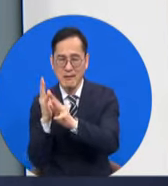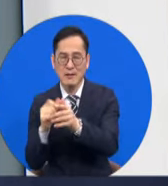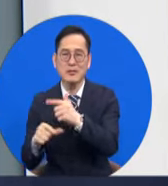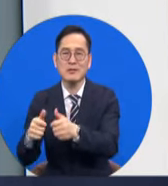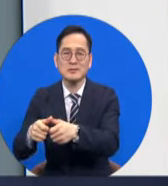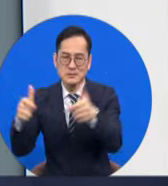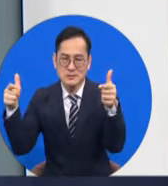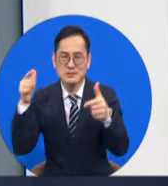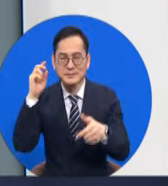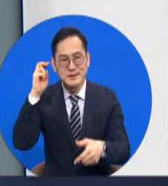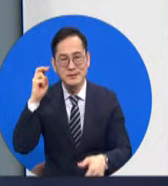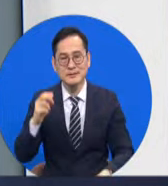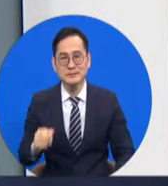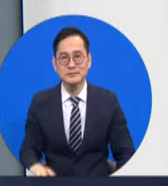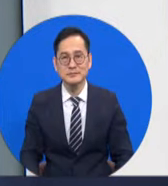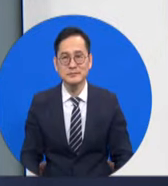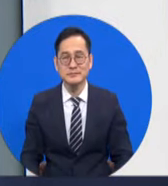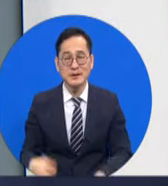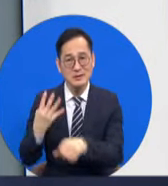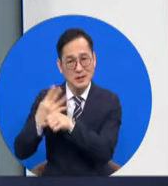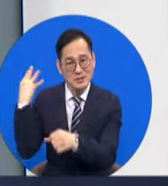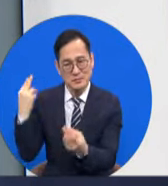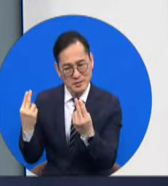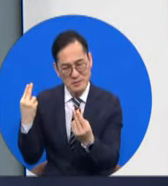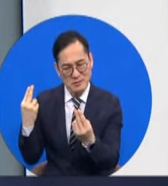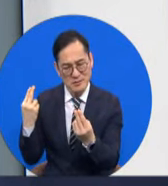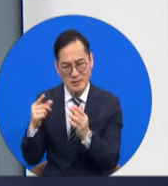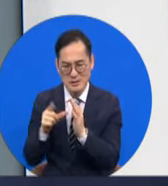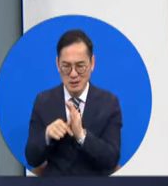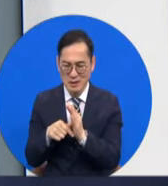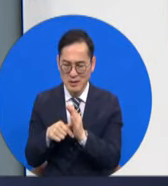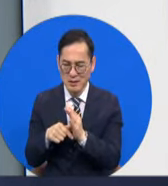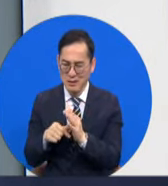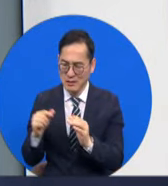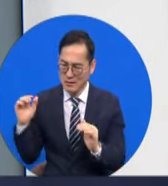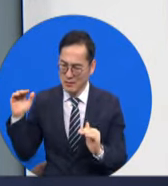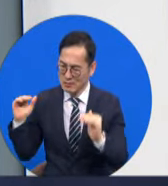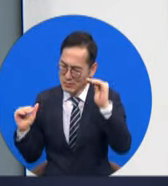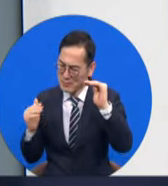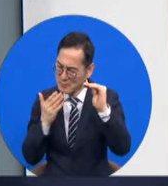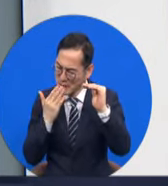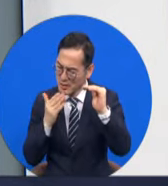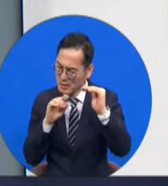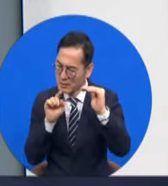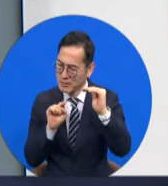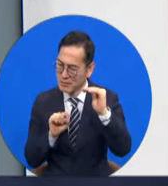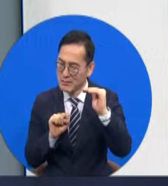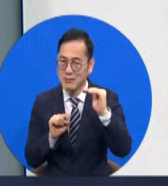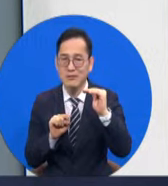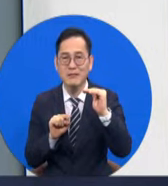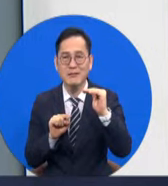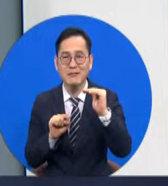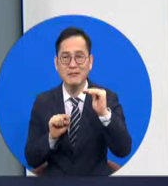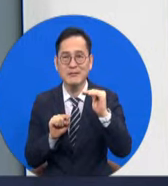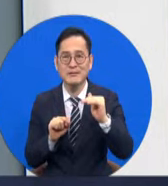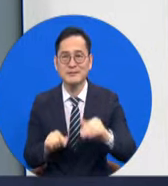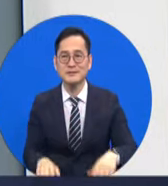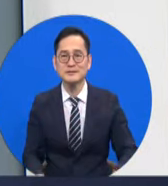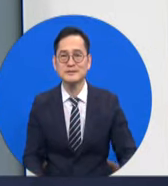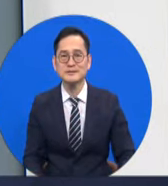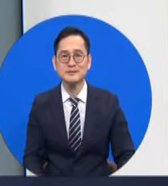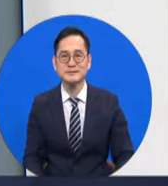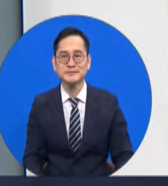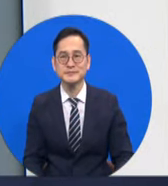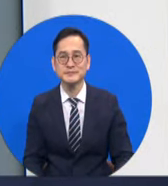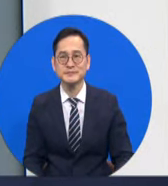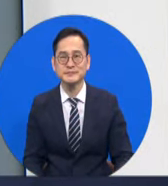네. 지난번만큼 그런 투표율이 올라갈 수 있을 것인가. 그런데 객관적으로 보면요. 사전투표를 뭐 진보 보수 많이 하고